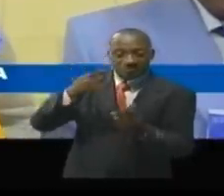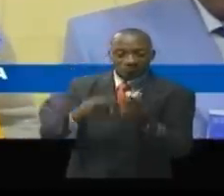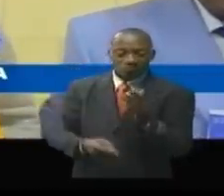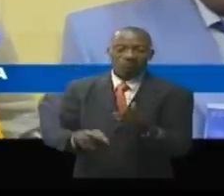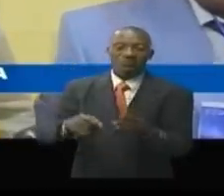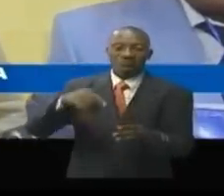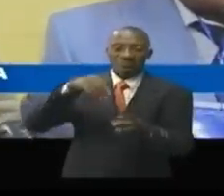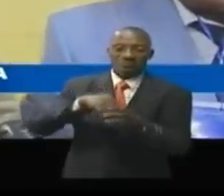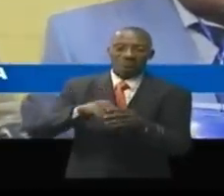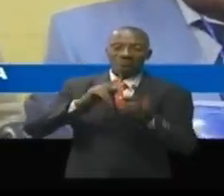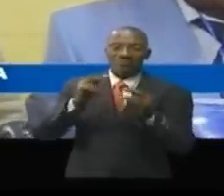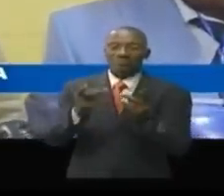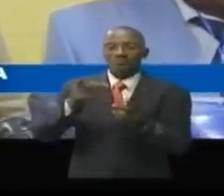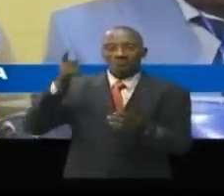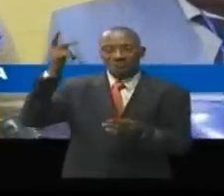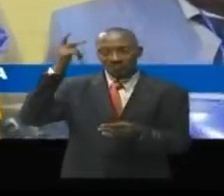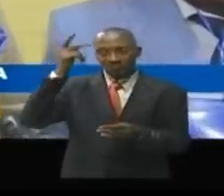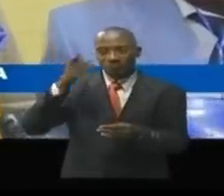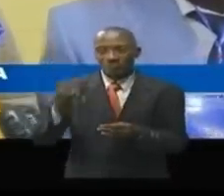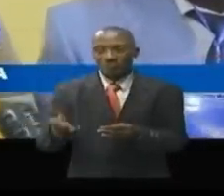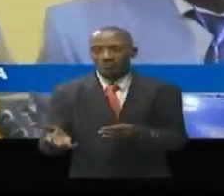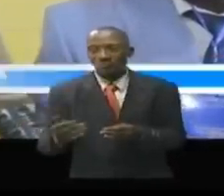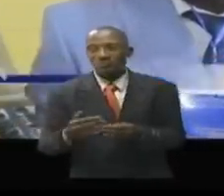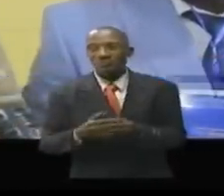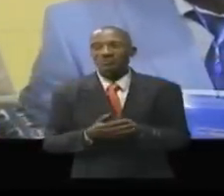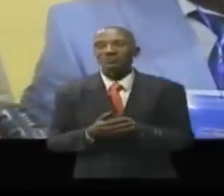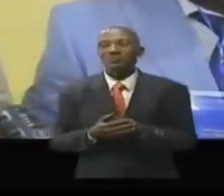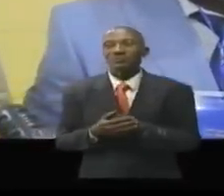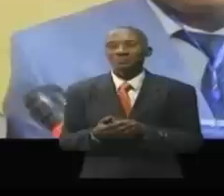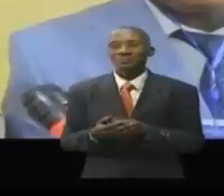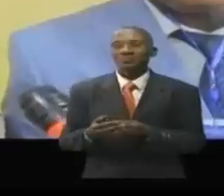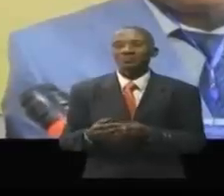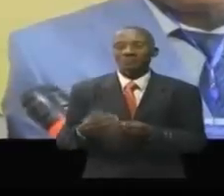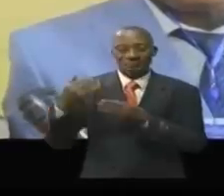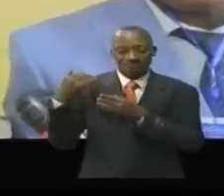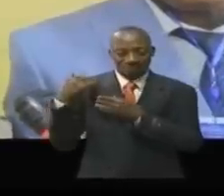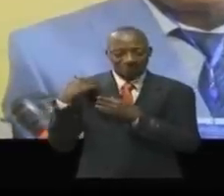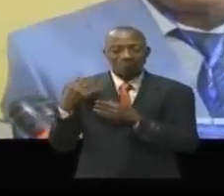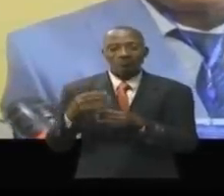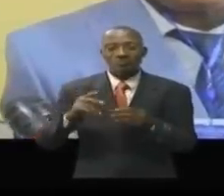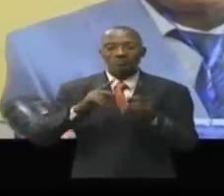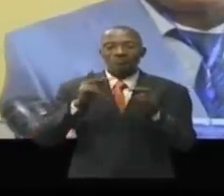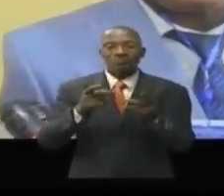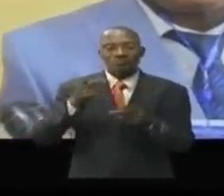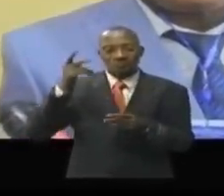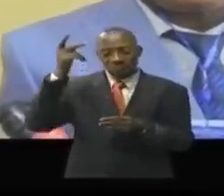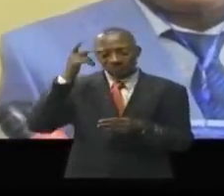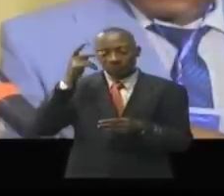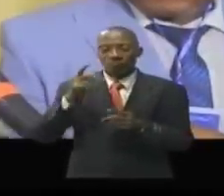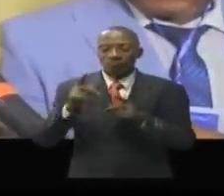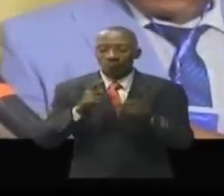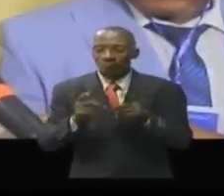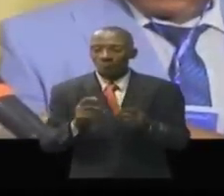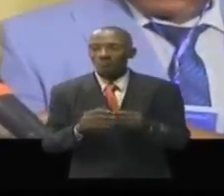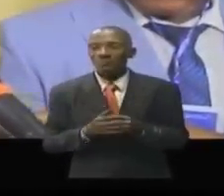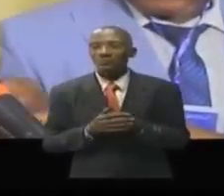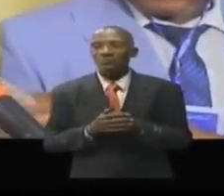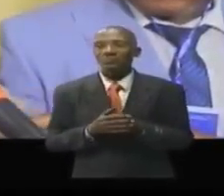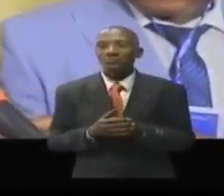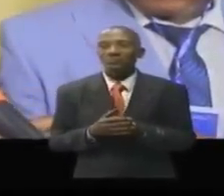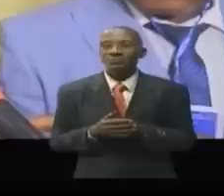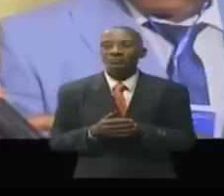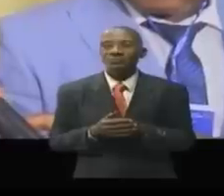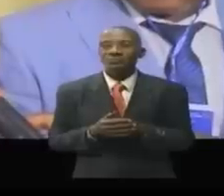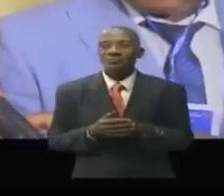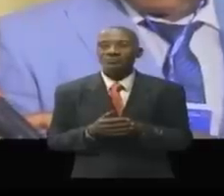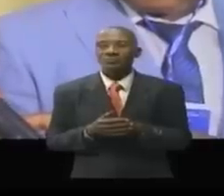le redressement, la renaissance de l'association. Le métier que nous faisons, c'est un métier noble. Nous devons nous faire valoir,